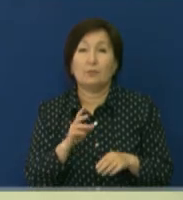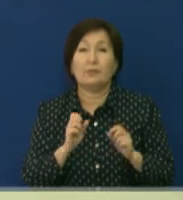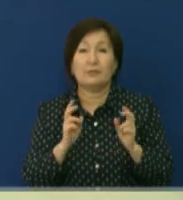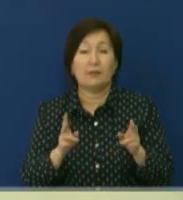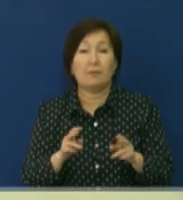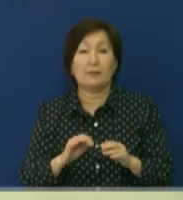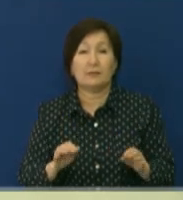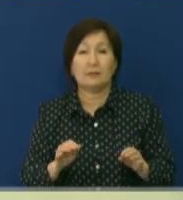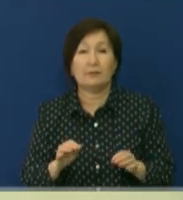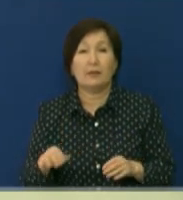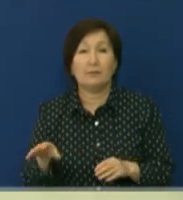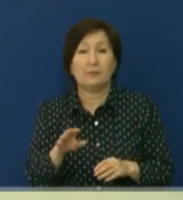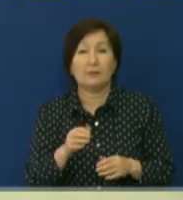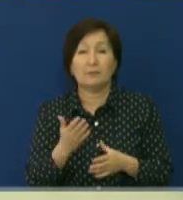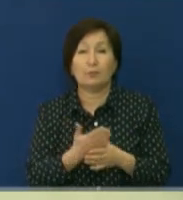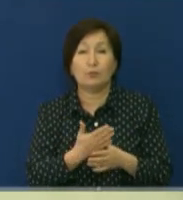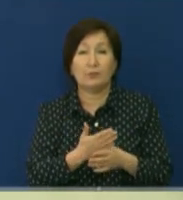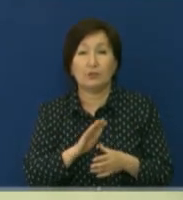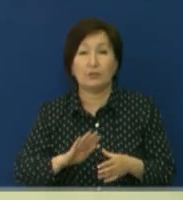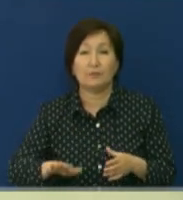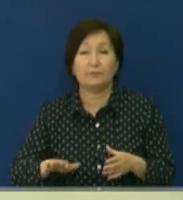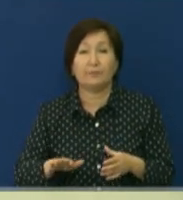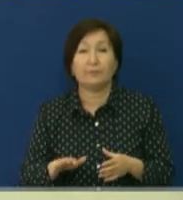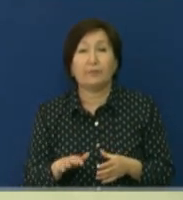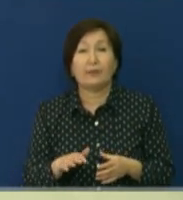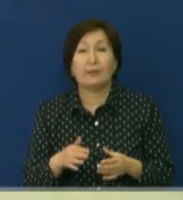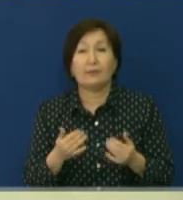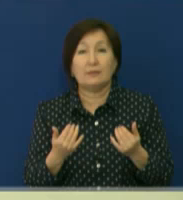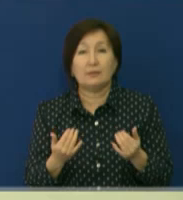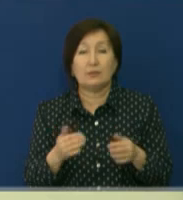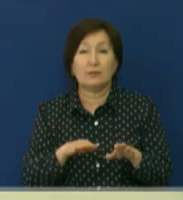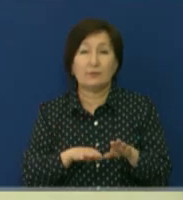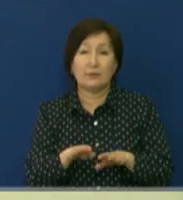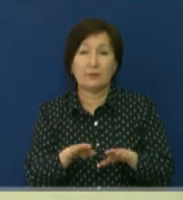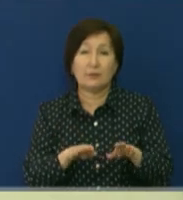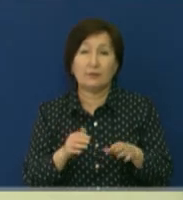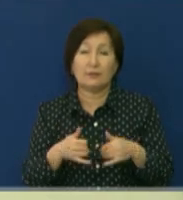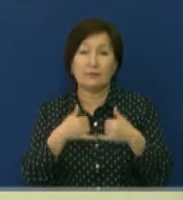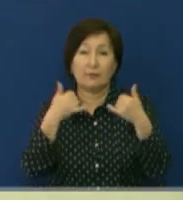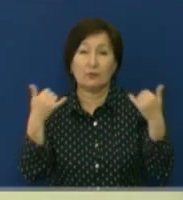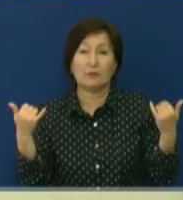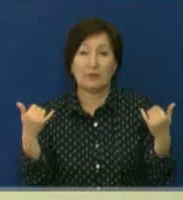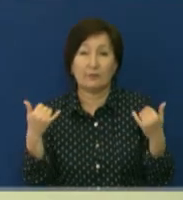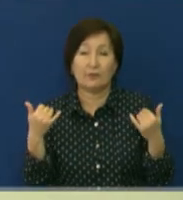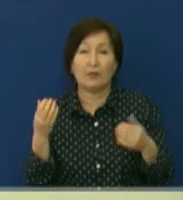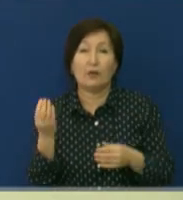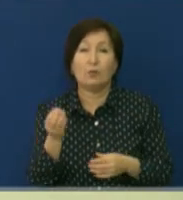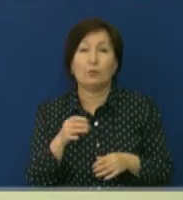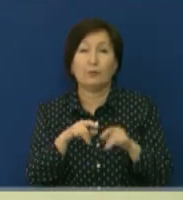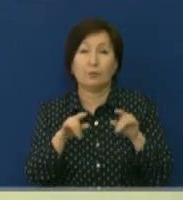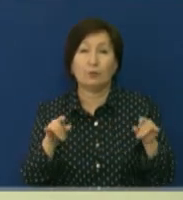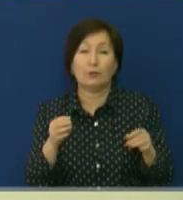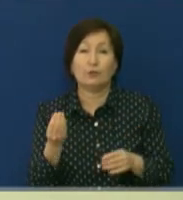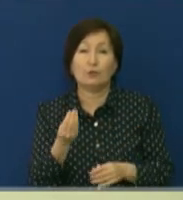посторонней помощи кроме того вот когда развиваются двигательные навыки у ребенка развиваются еще и